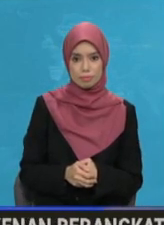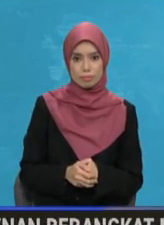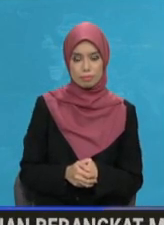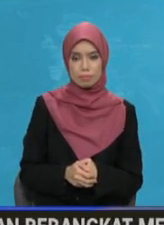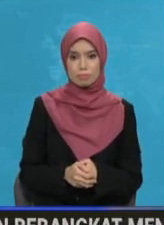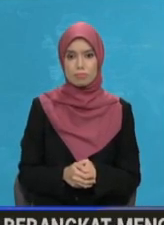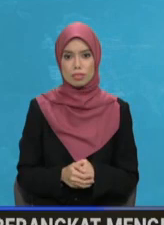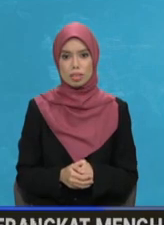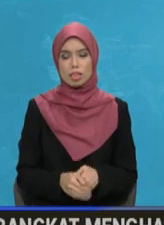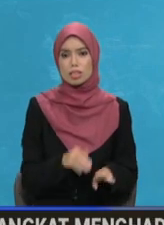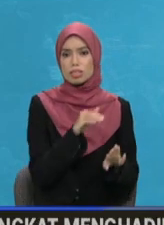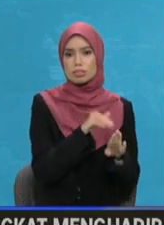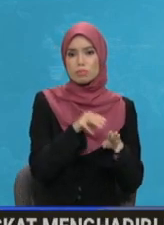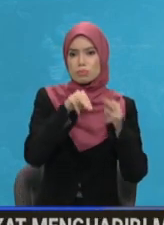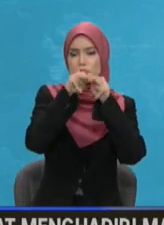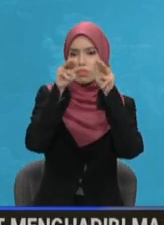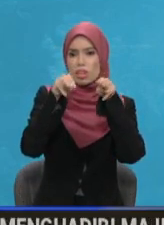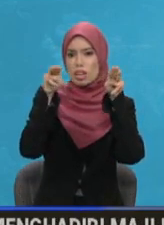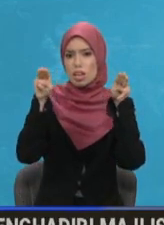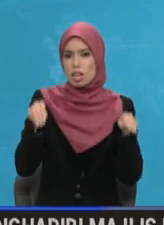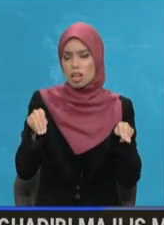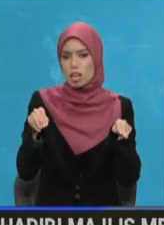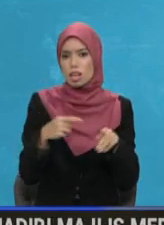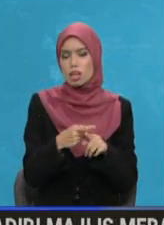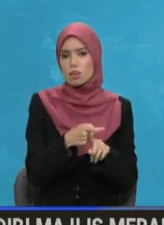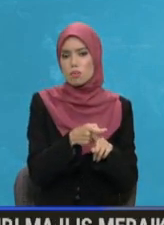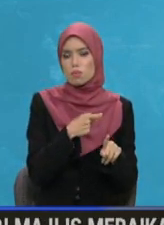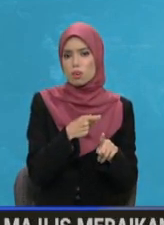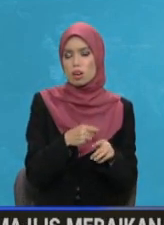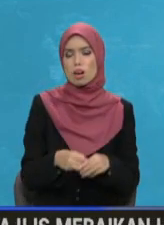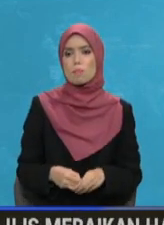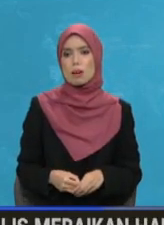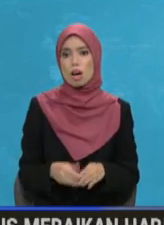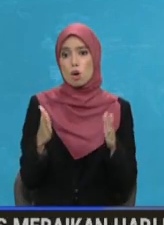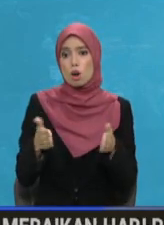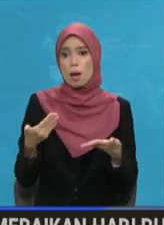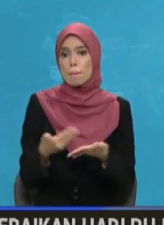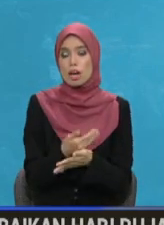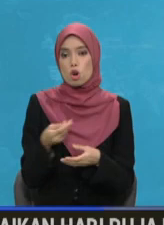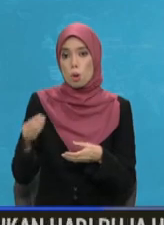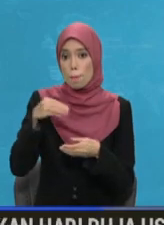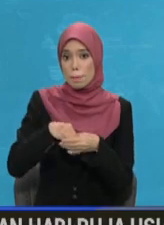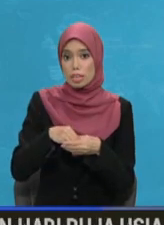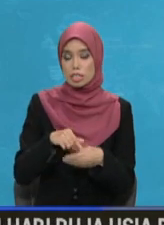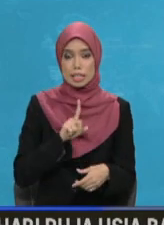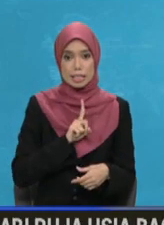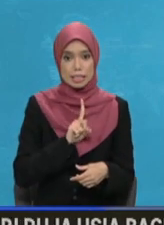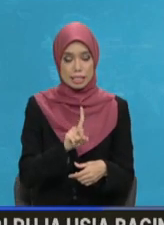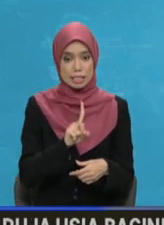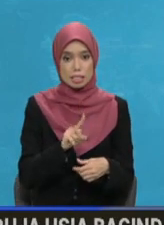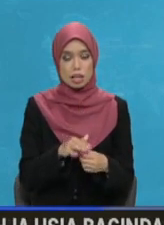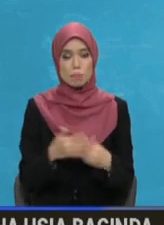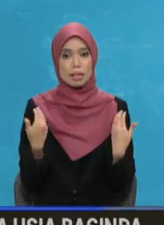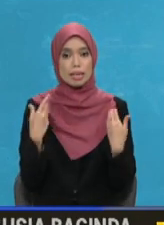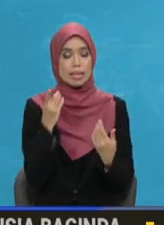sementara pusat dakwah islam ya melalui bahagian pembangunan mualaf dan unit dakwah daerah temburong menurutkan Majelis